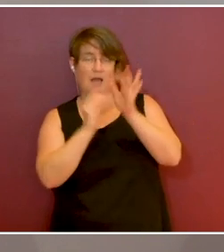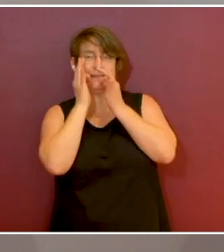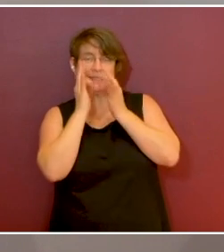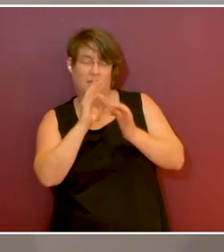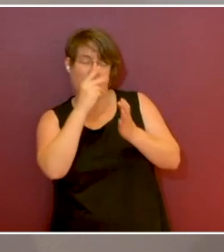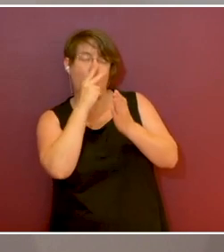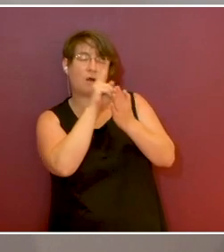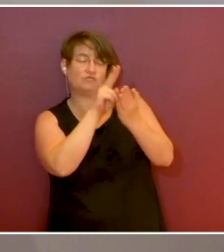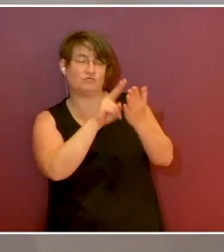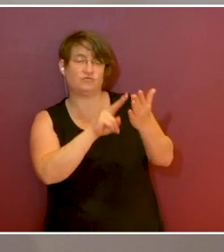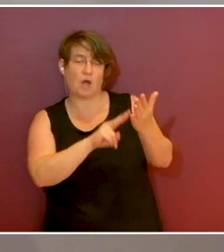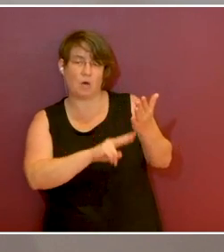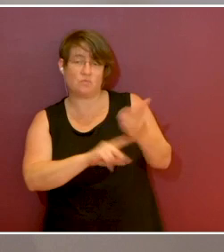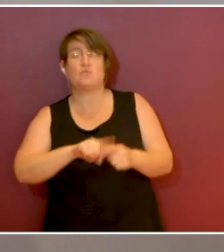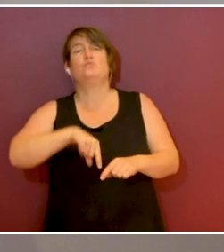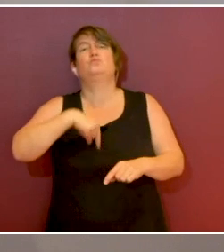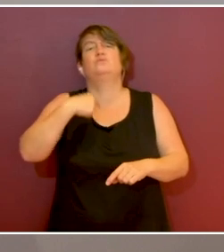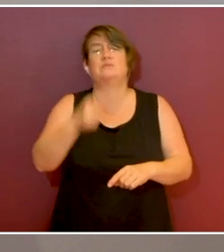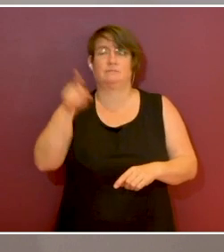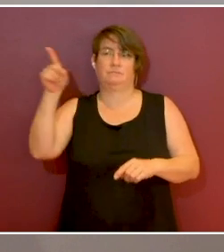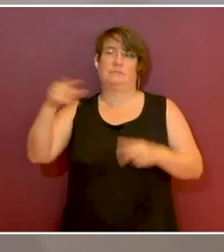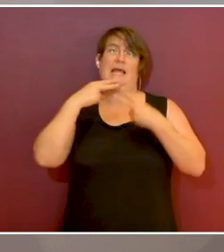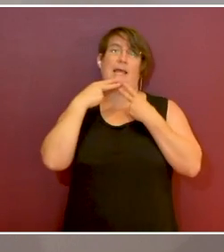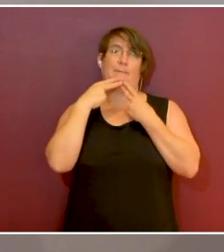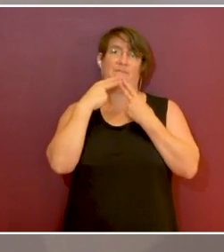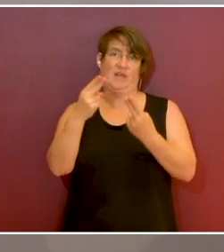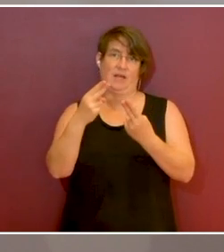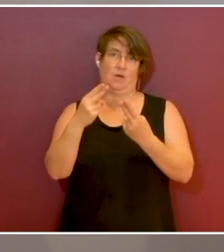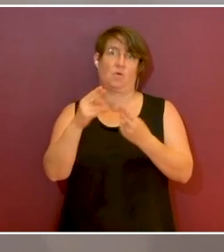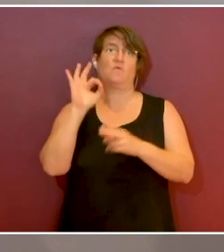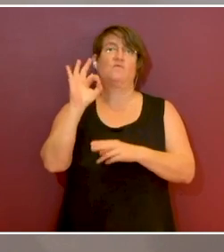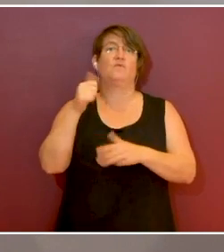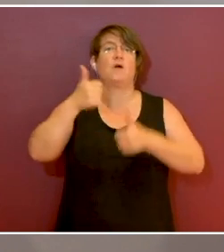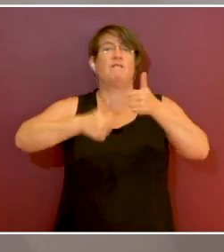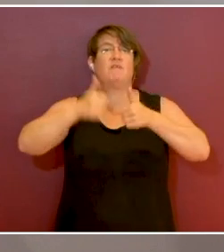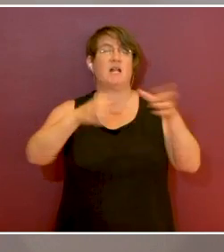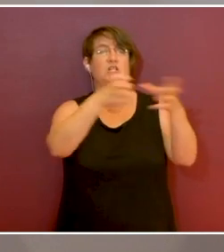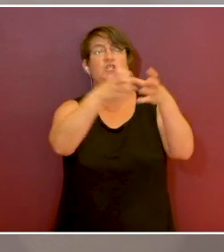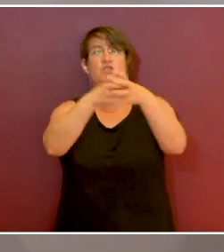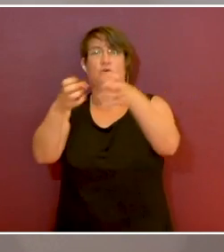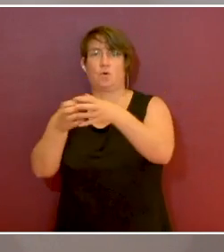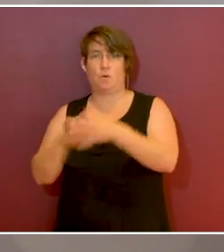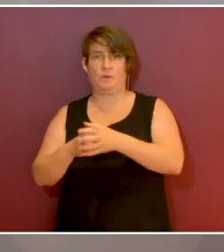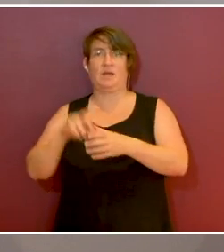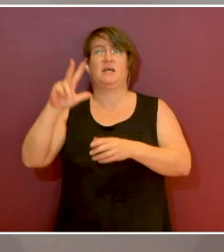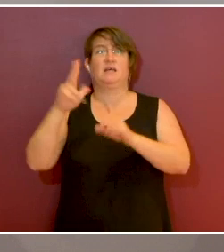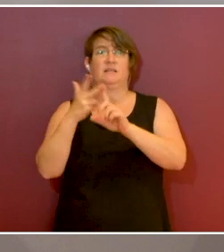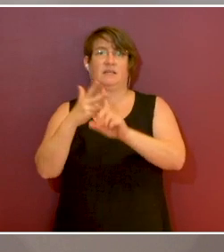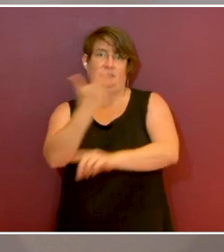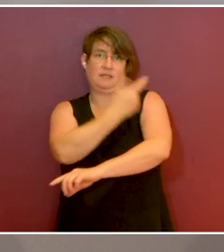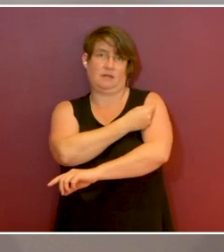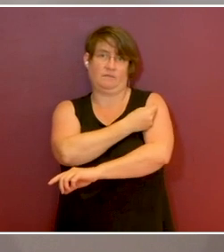wird, für welche Gruppe möglicherweise die Drittimpfung in welchem Zeitabstand auch immer zur Zweitimpfung, auch das